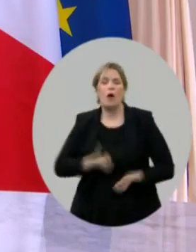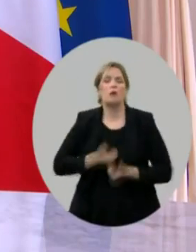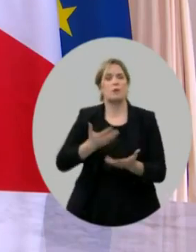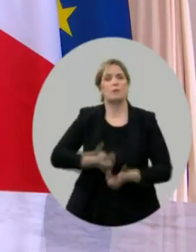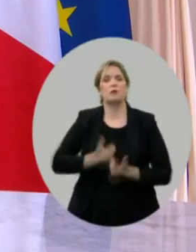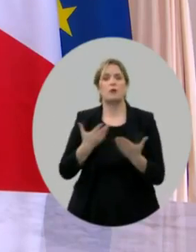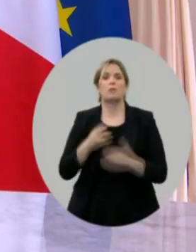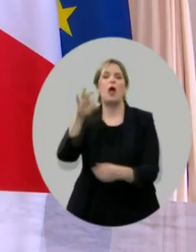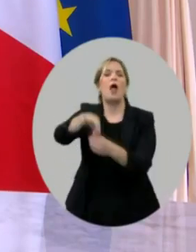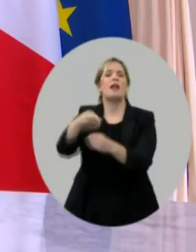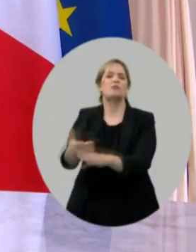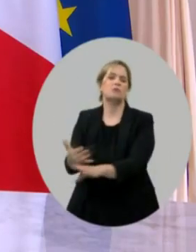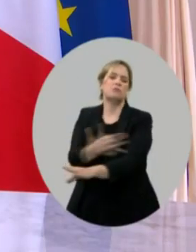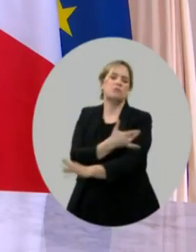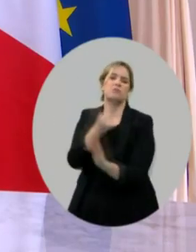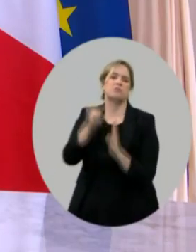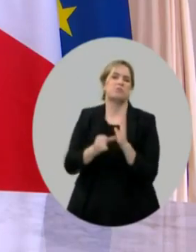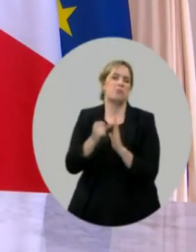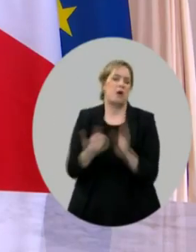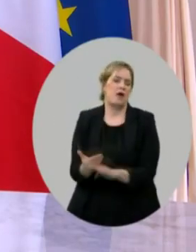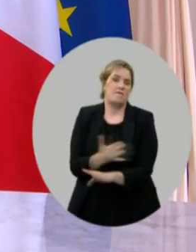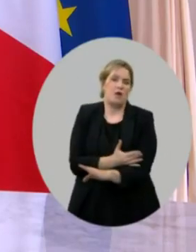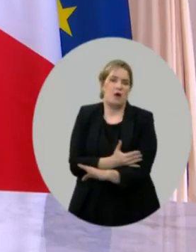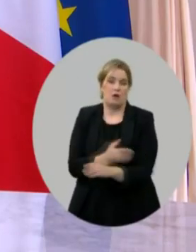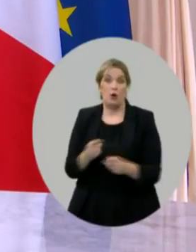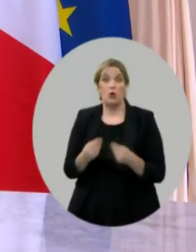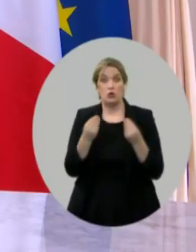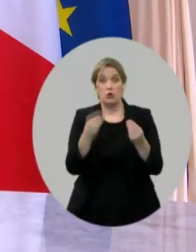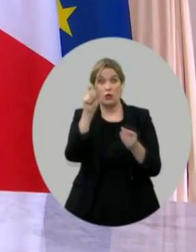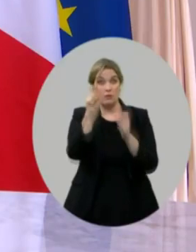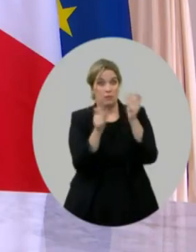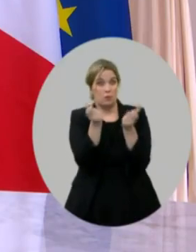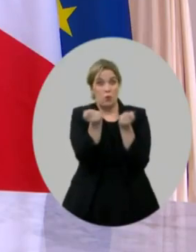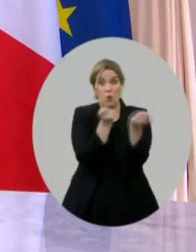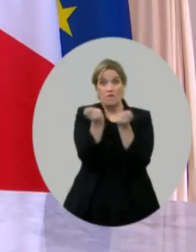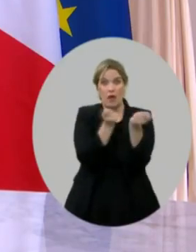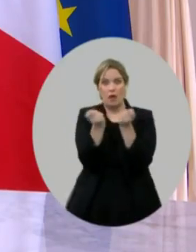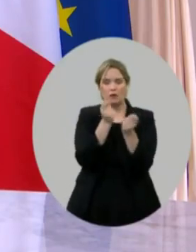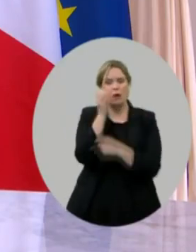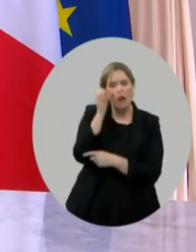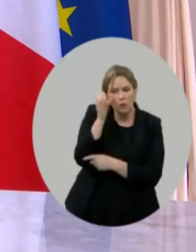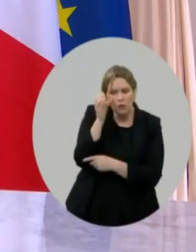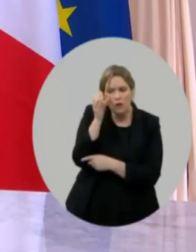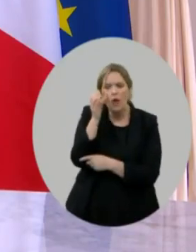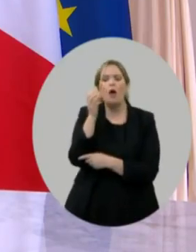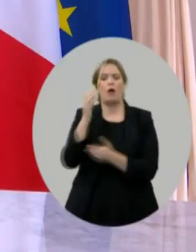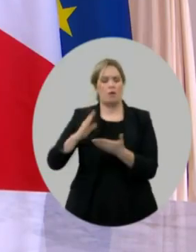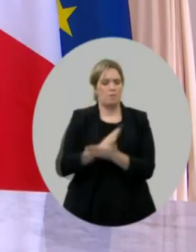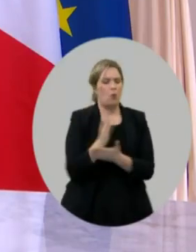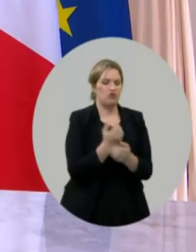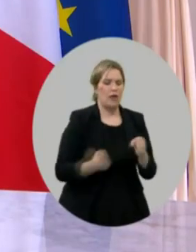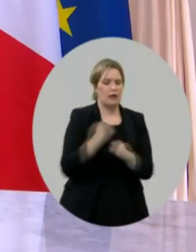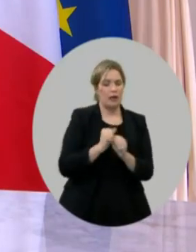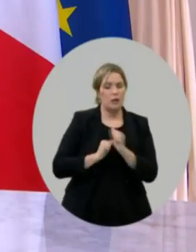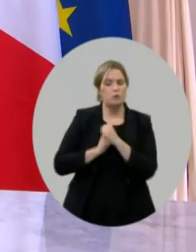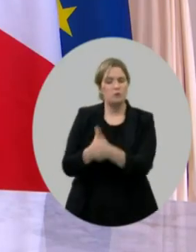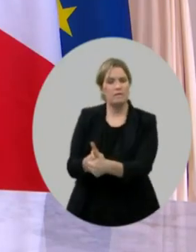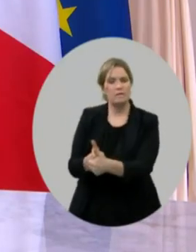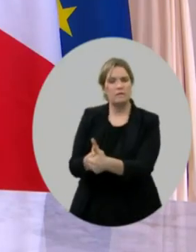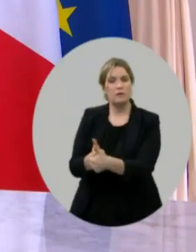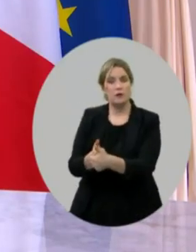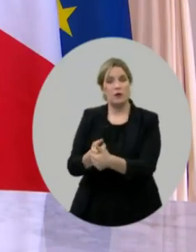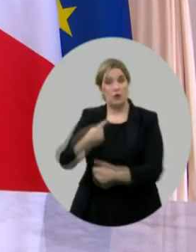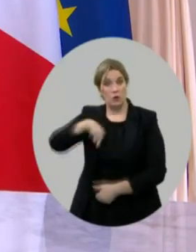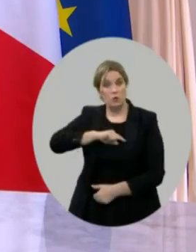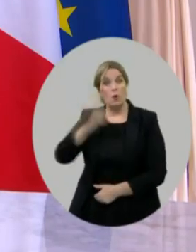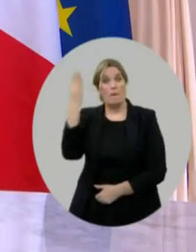mois avant nos élections européennes et permettre à vos gouvernants de dessiner un grand projet. Nous avons besoin